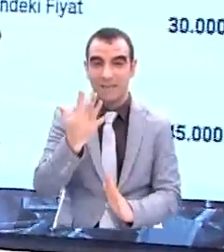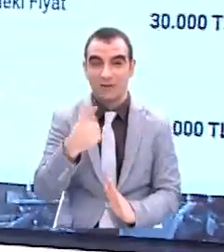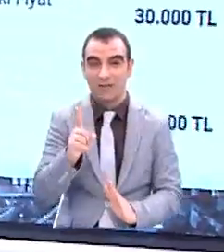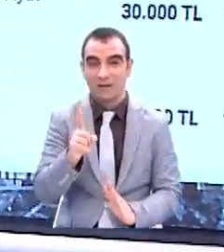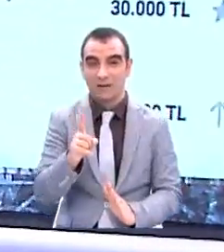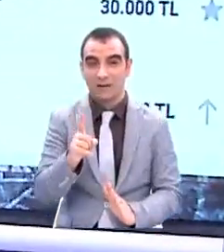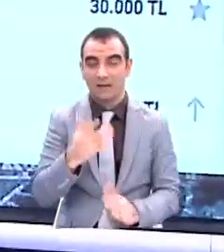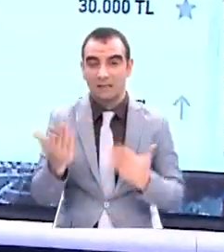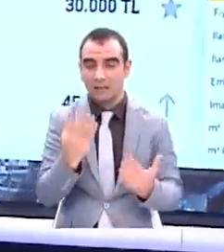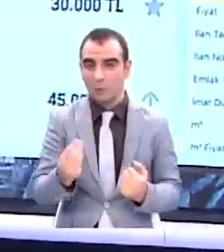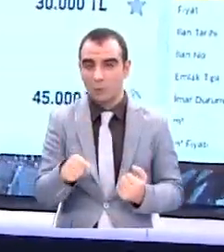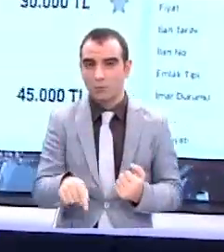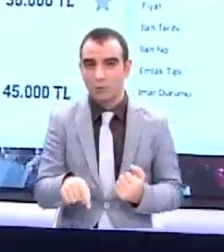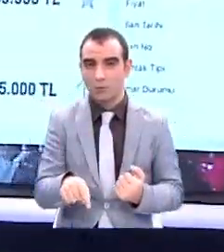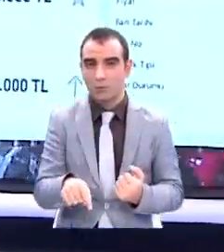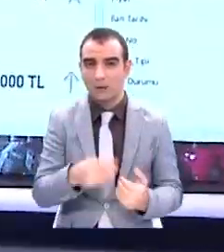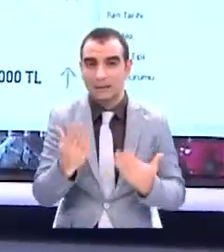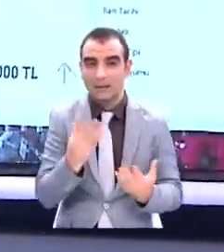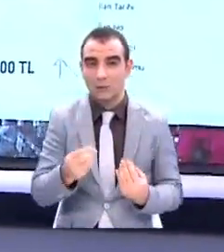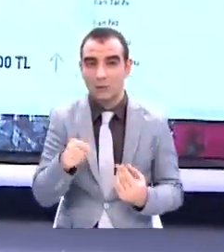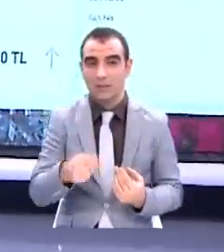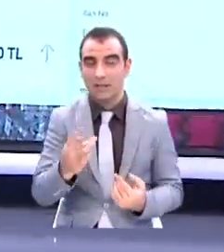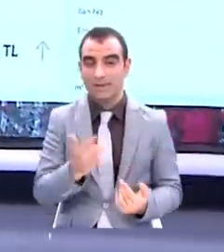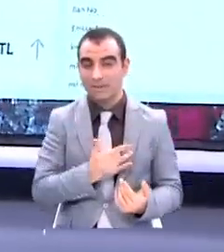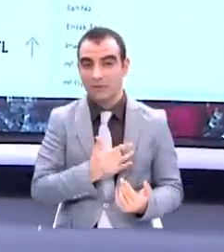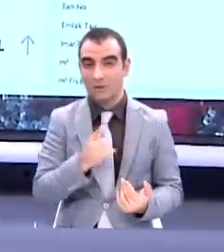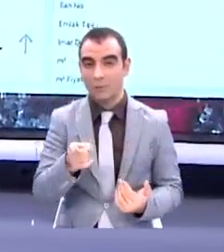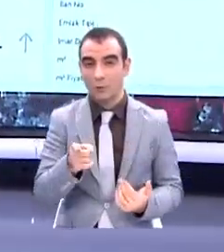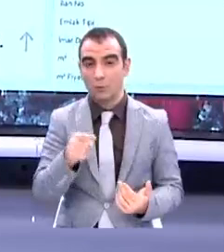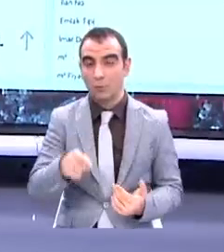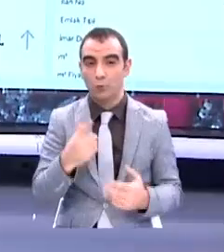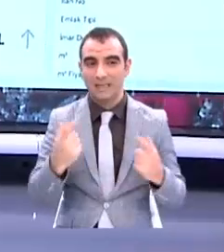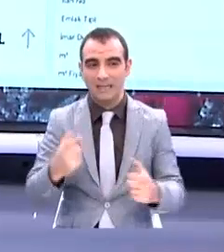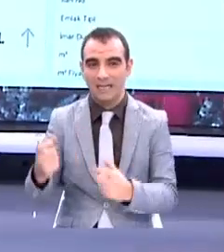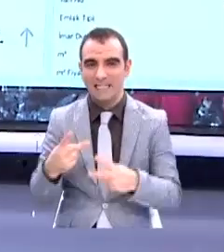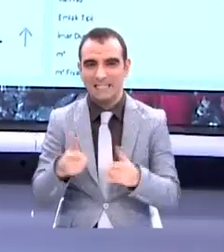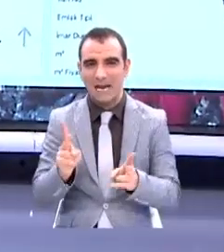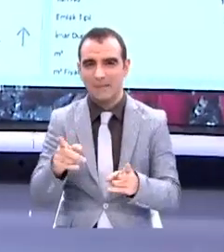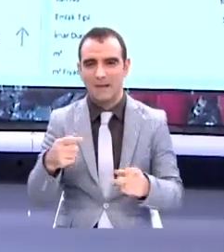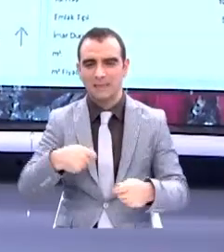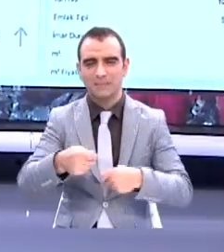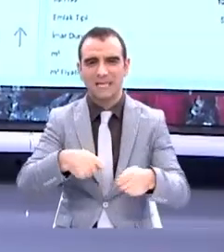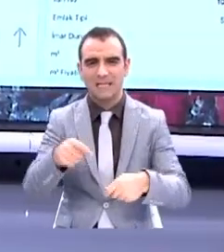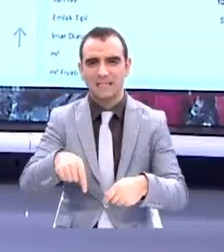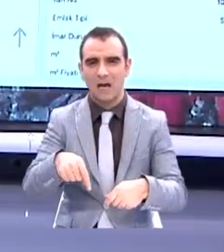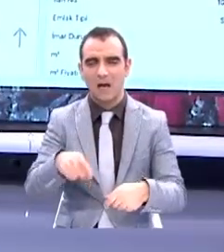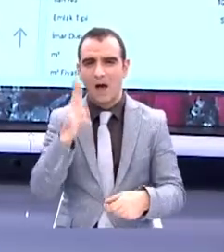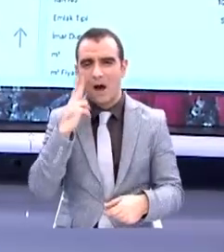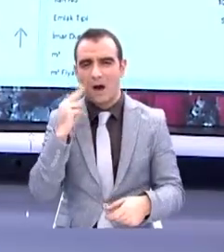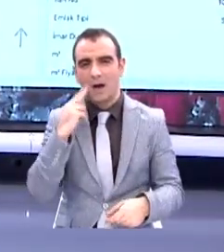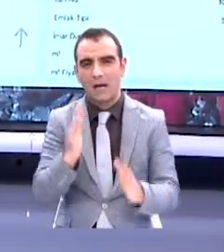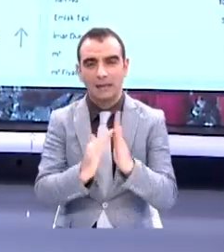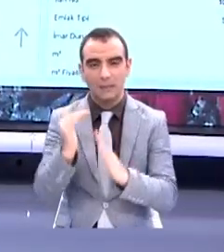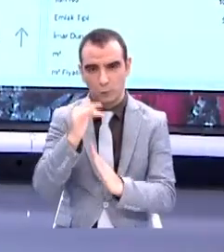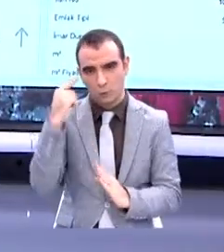Nasıl oluyor bu Nasıl oluyor bu nasıl bir vicdanımdır ya bu neresi serbest piyasa bunun ahlaki boyutunu